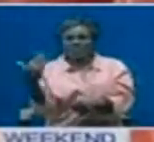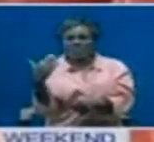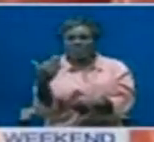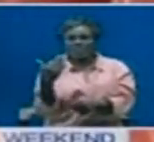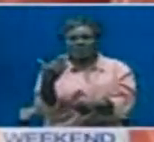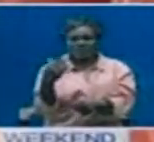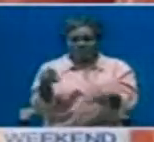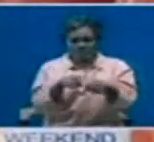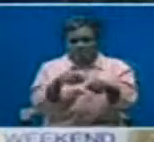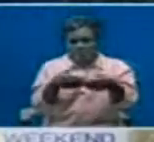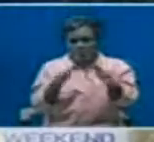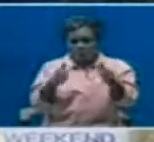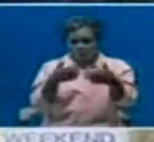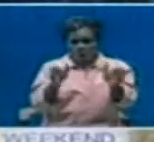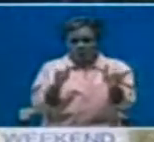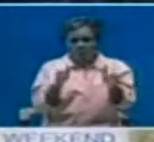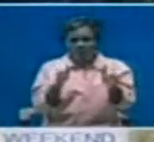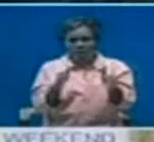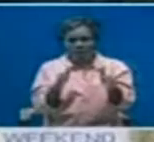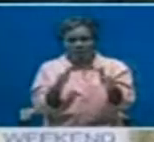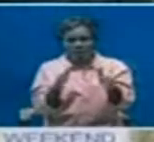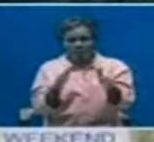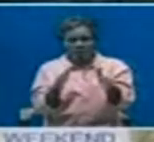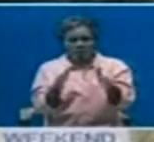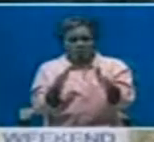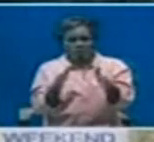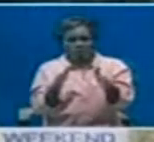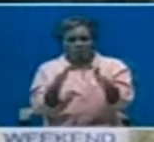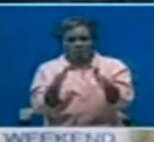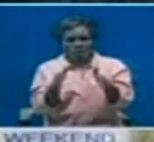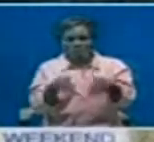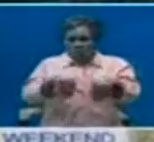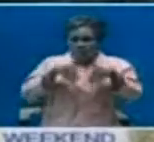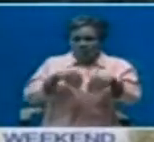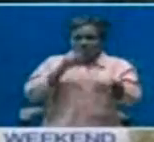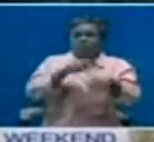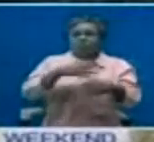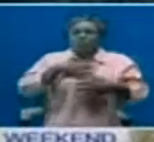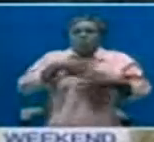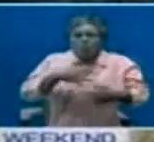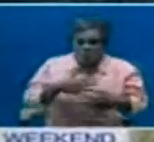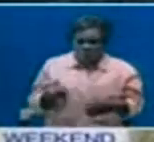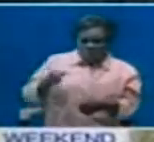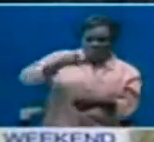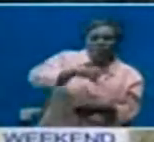open, unamwagia. Kama kitu korokoro hivi. Anakuwa time sasa alafu unamwagia.